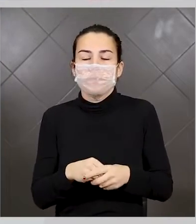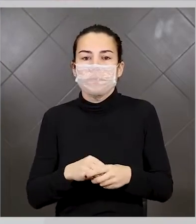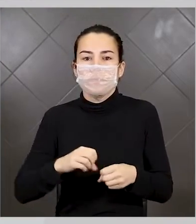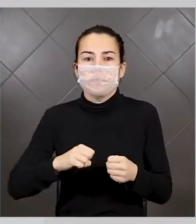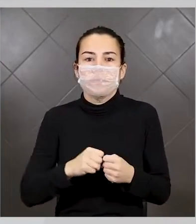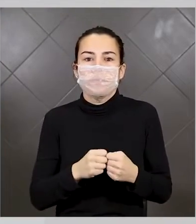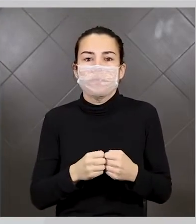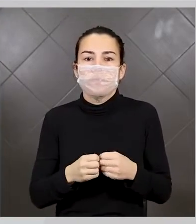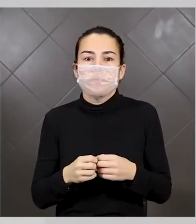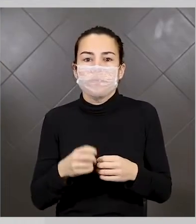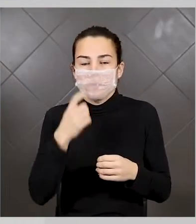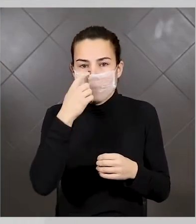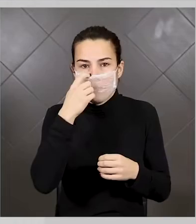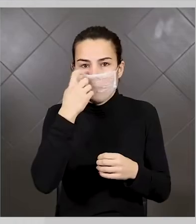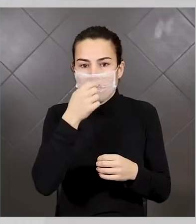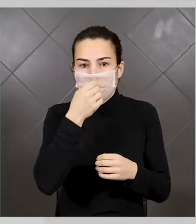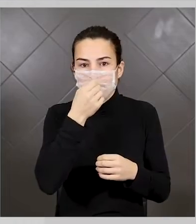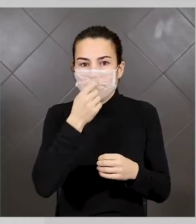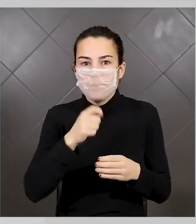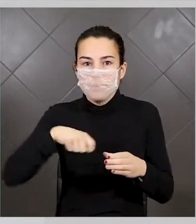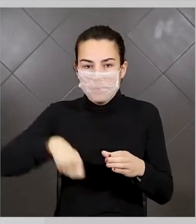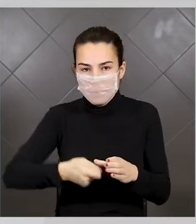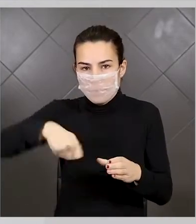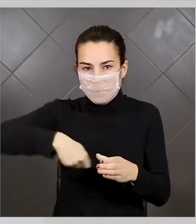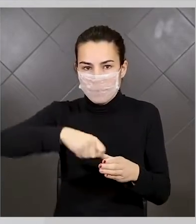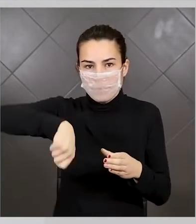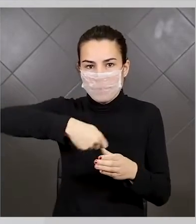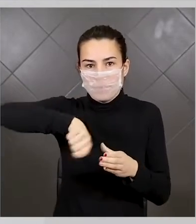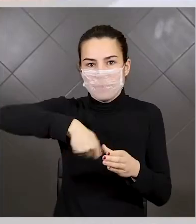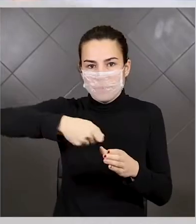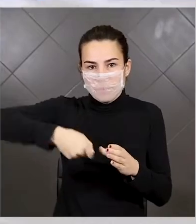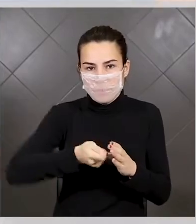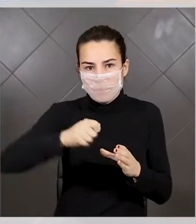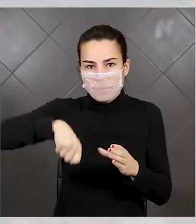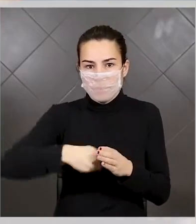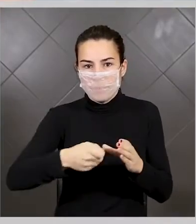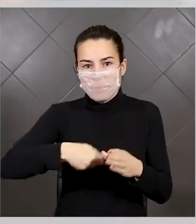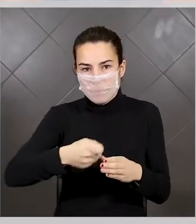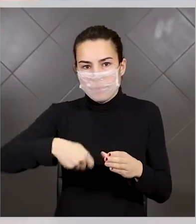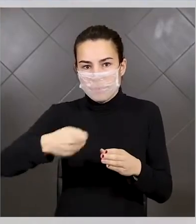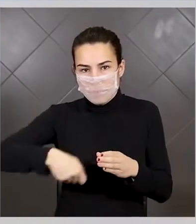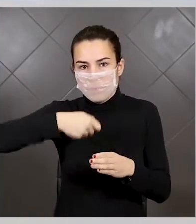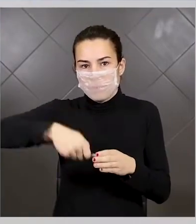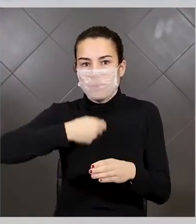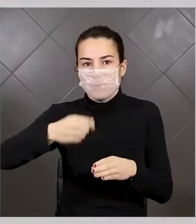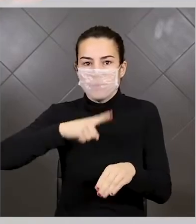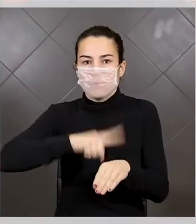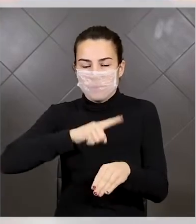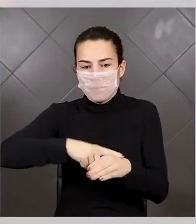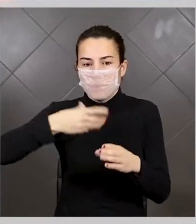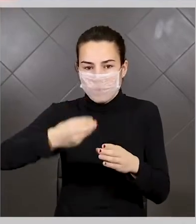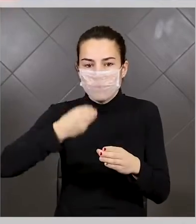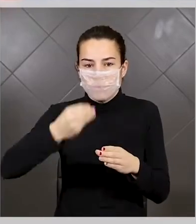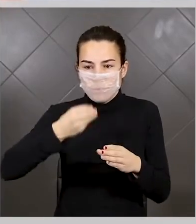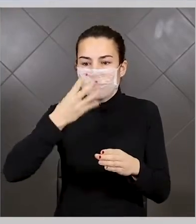de ametlla és blanca. Després ens queden com un forats, com un buix,